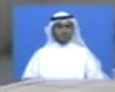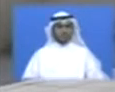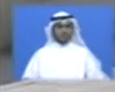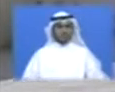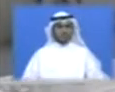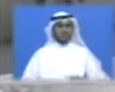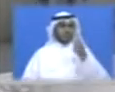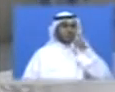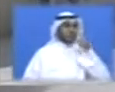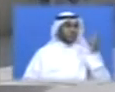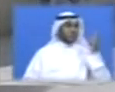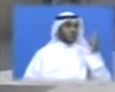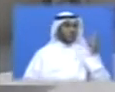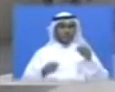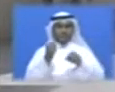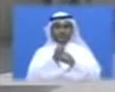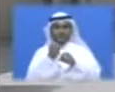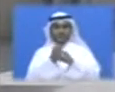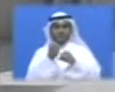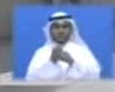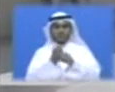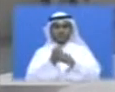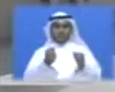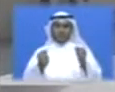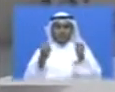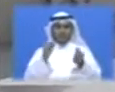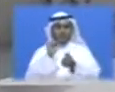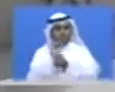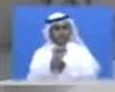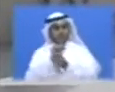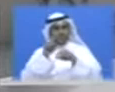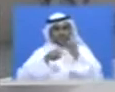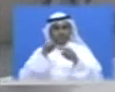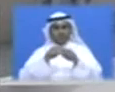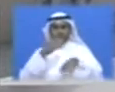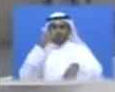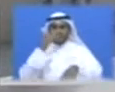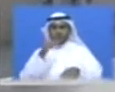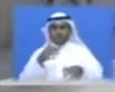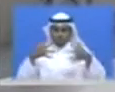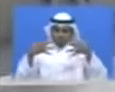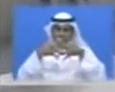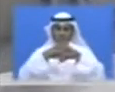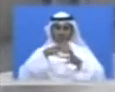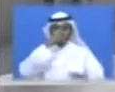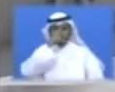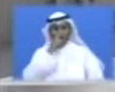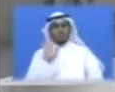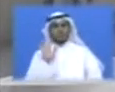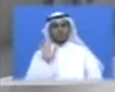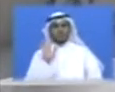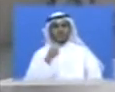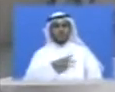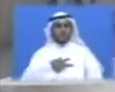لتوفير المكان المناسب للأبناء المعرضين للانحراف والمنحرفين ودمجهم في المجتمع، تعكف